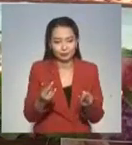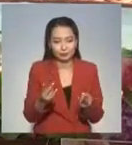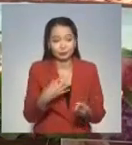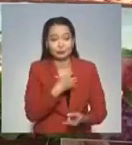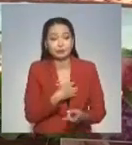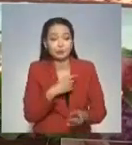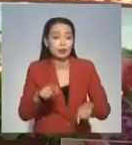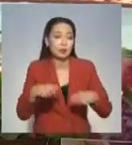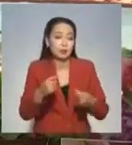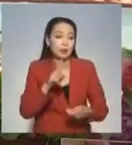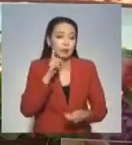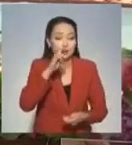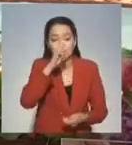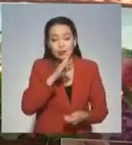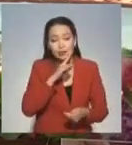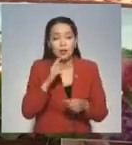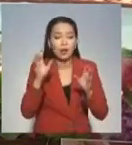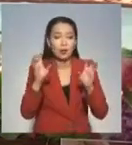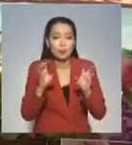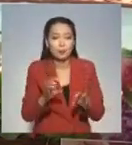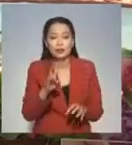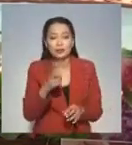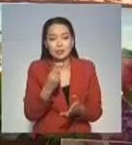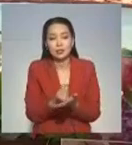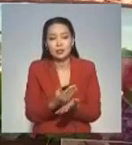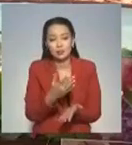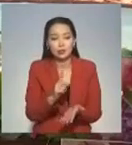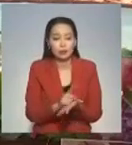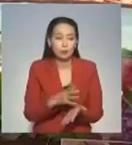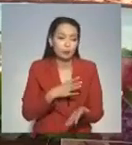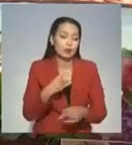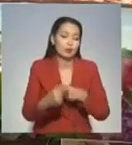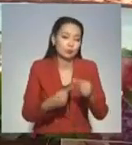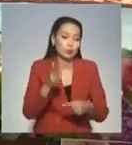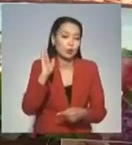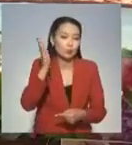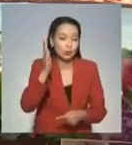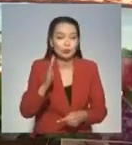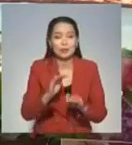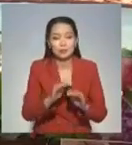Важно передавать молодежи казахские обычаи. Наши национальные ценности должны передаваться будущему